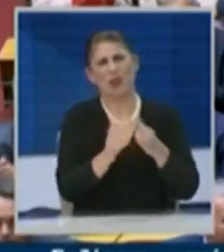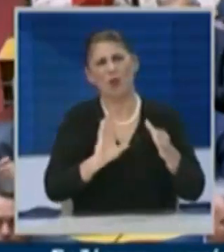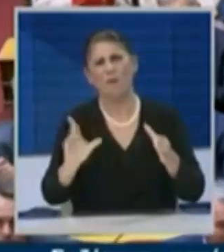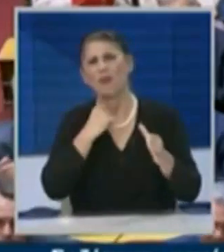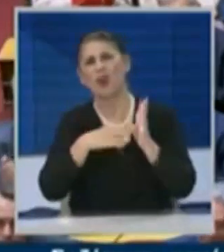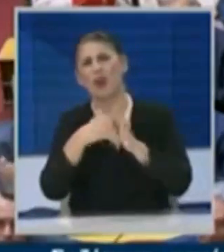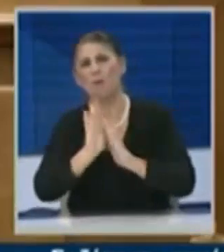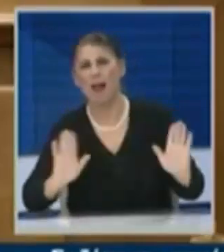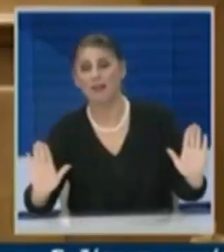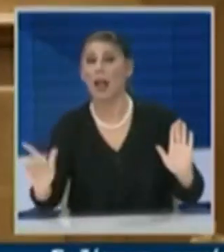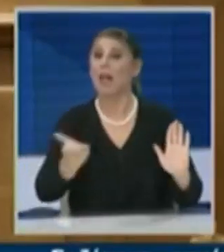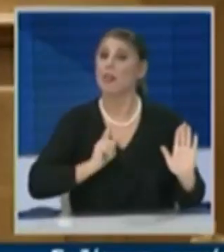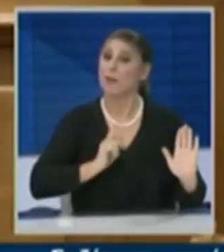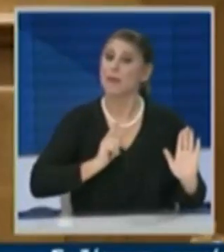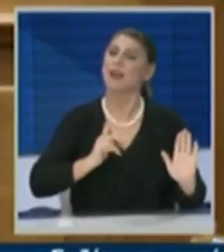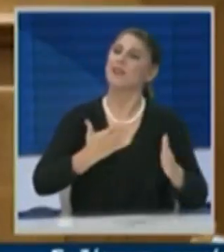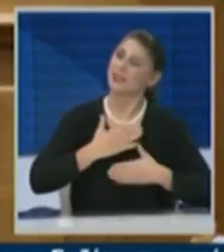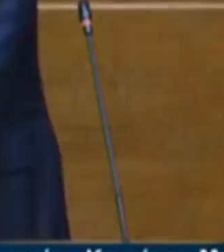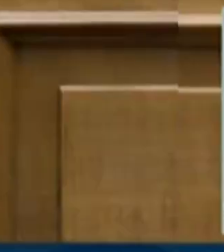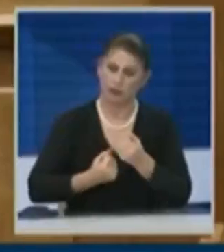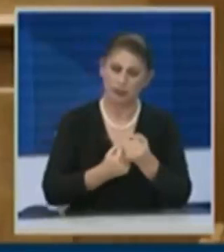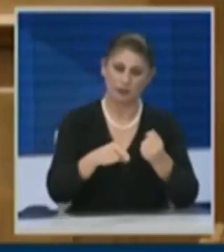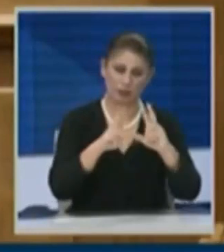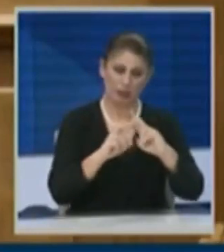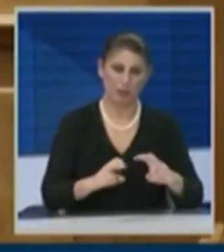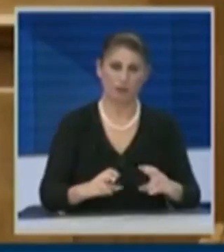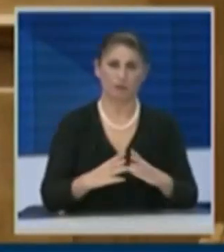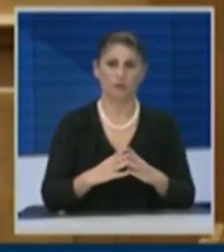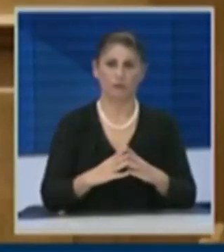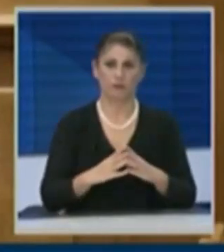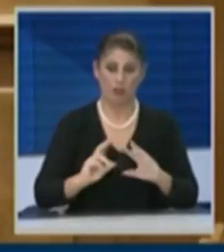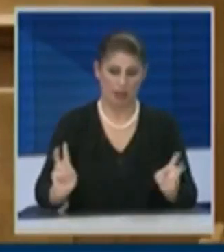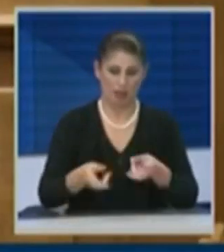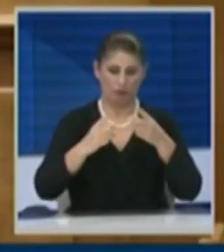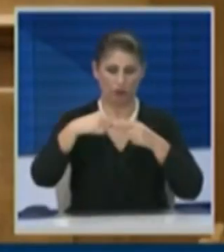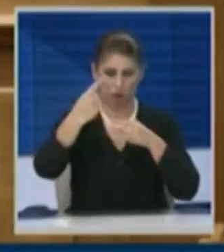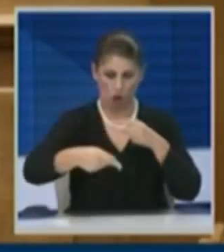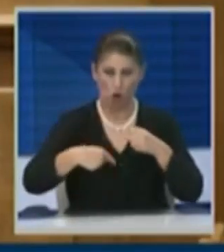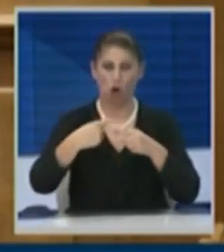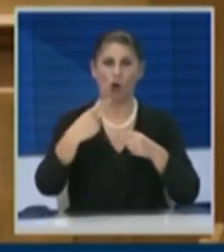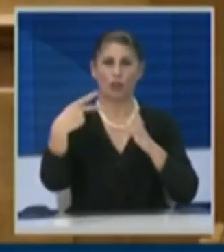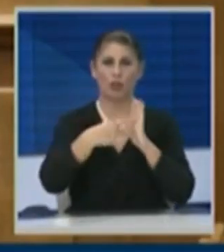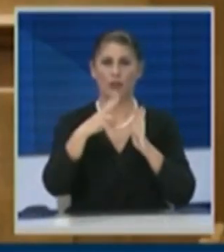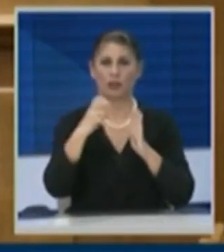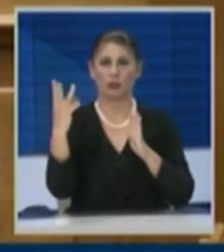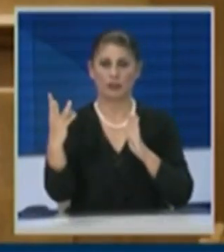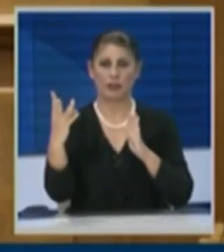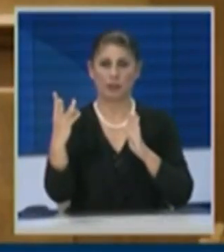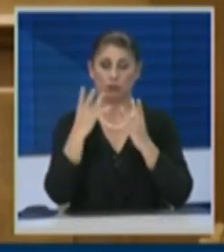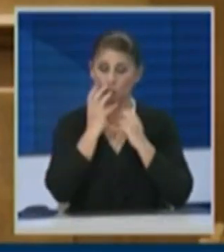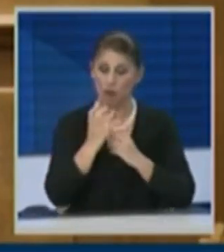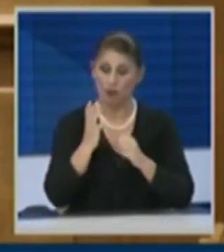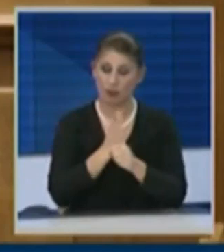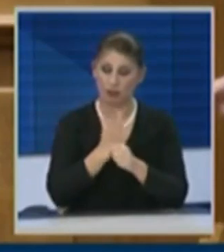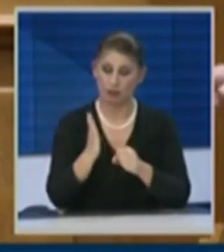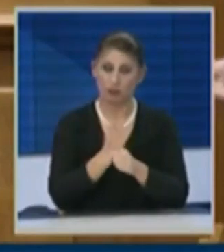ούτε χρώμα. Θα περιμένω λοιπόν και σας ευχαριστώ. Ανακαλύπτεται τον τροχό το 23 μετά από σοβαρότατες καταστροφές